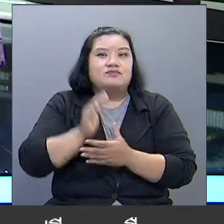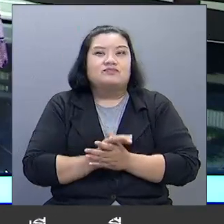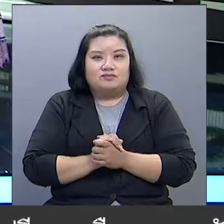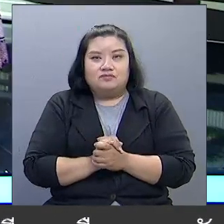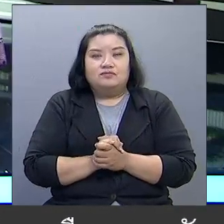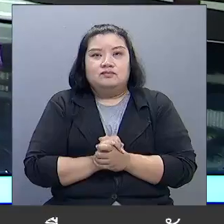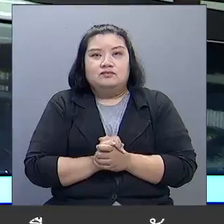คะ